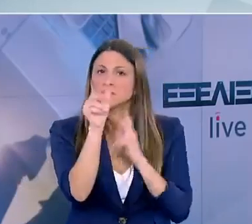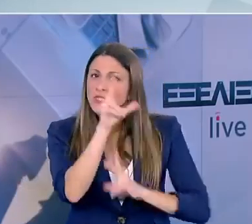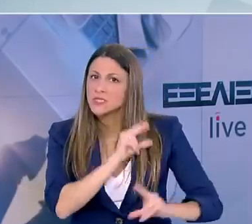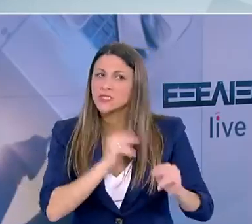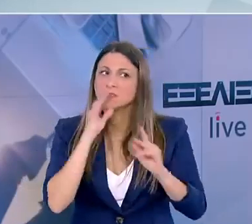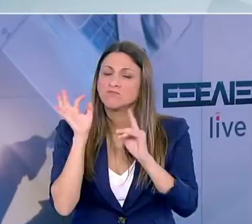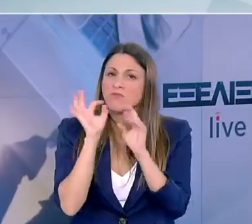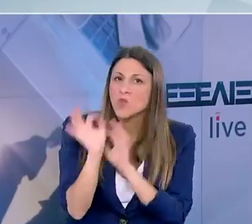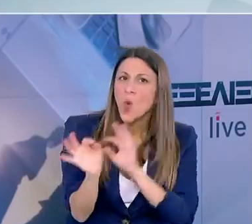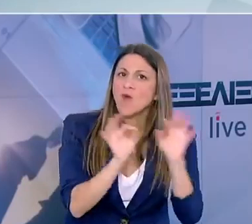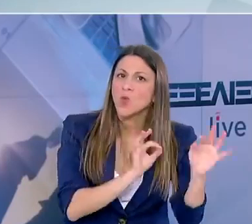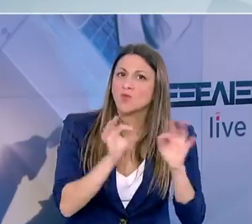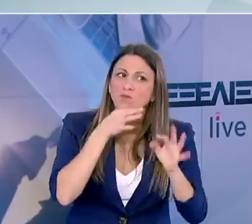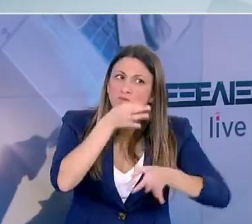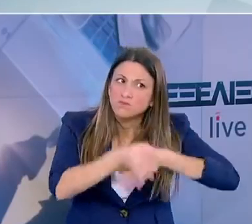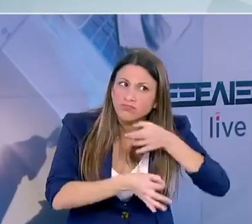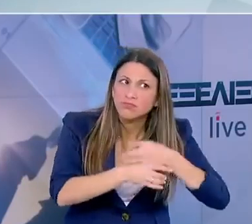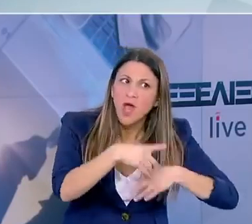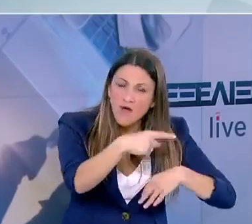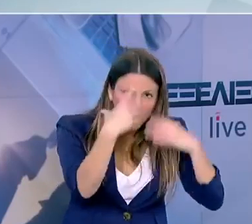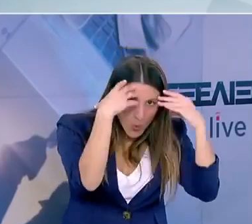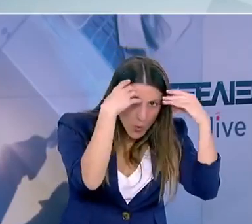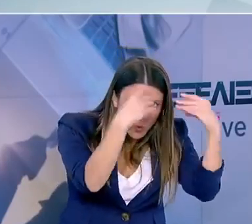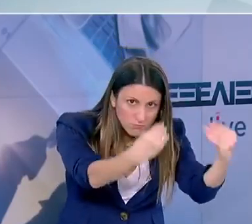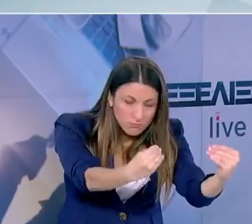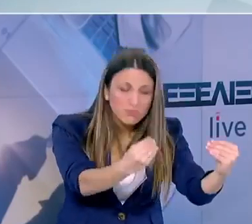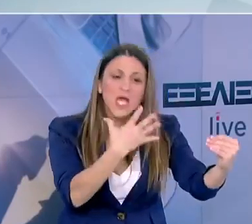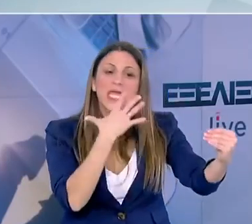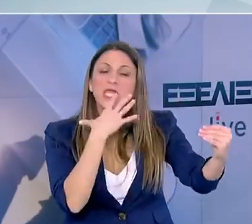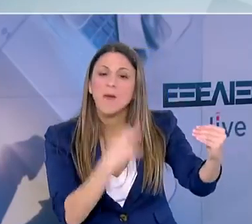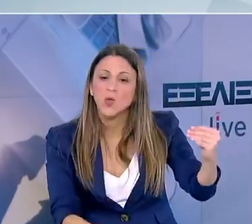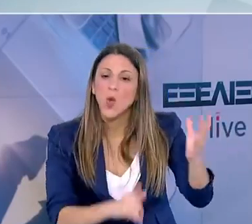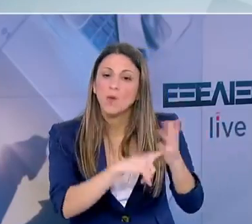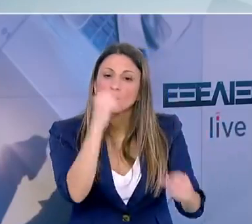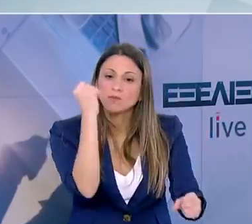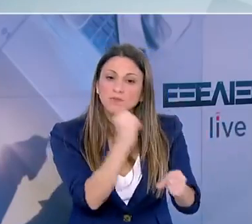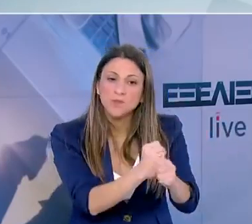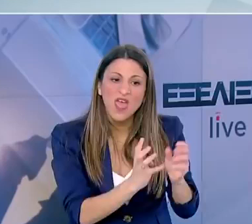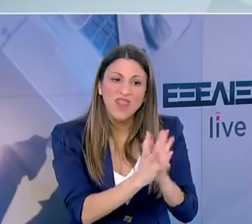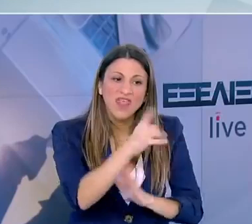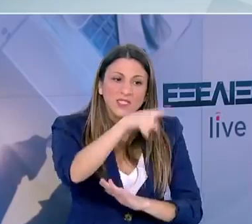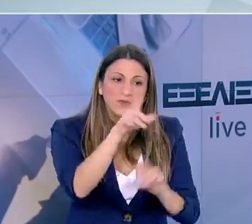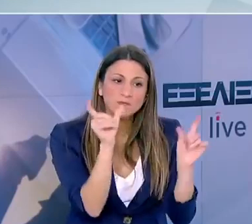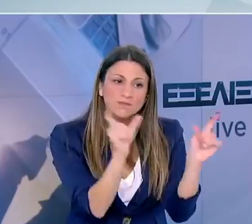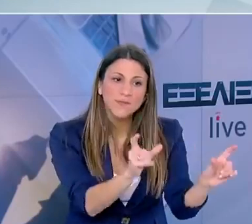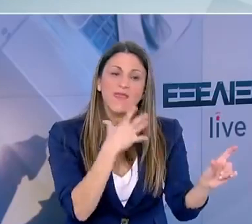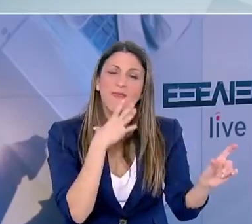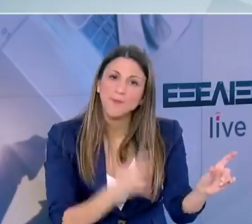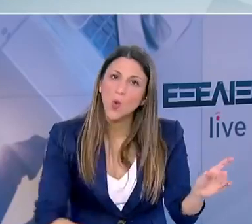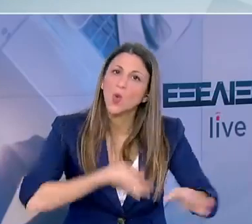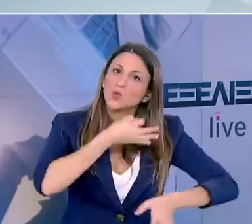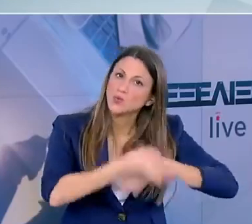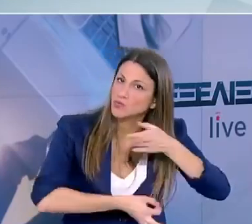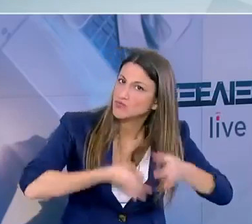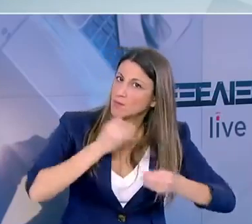μαζί τους, αντιλήφθηκαν γιατί πρέπει να παραμείνουν σε καραντίνα, τι πρέπει να κάνουν, και